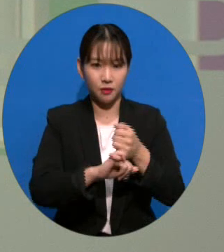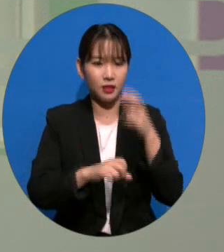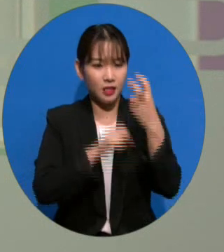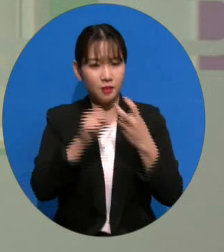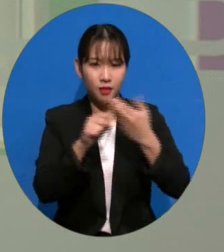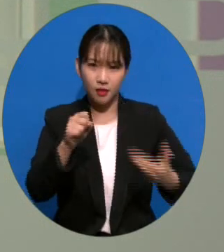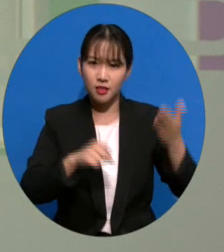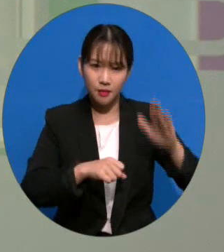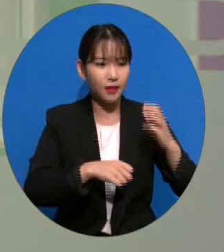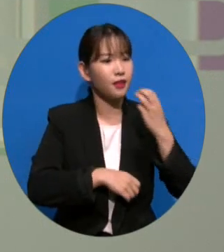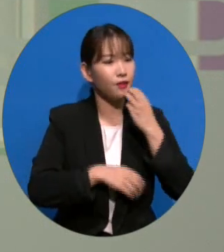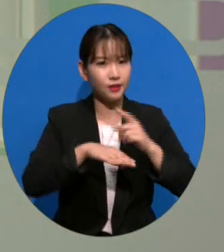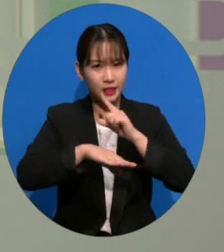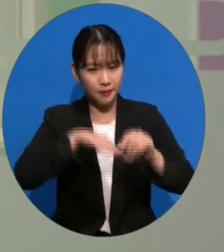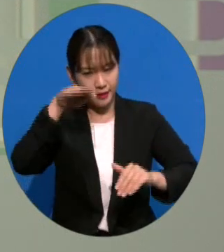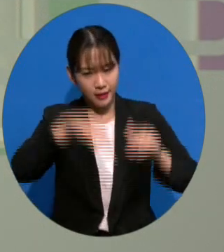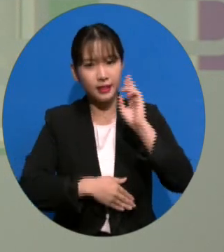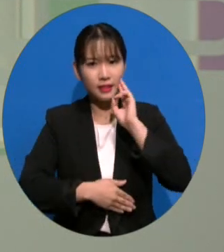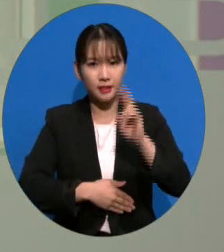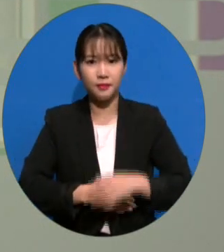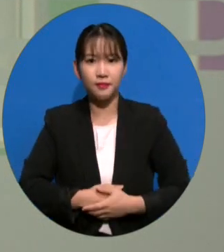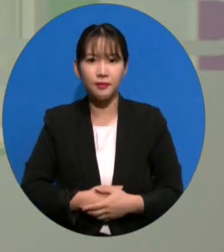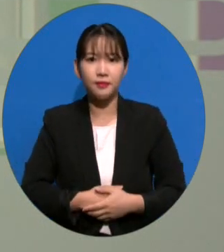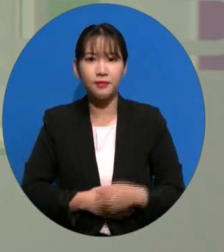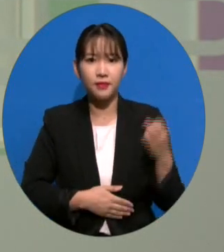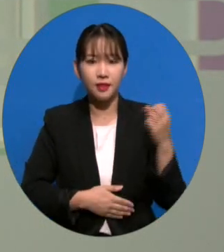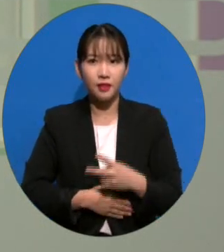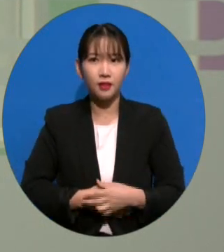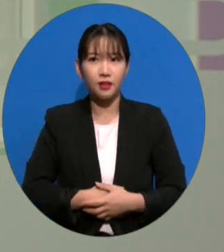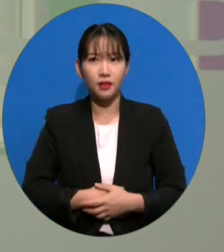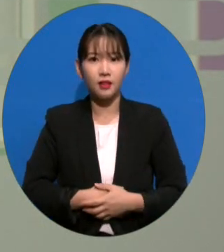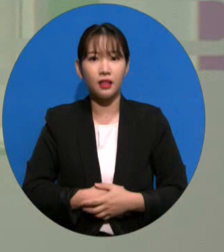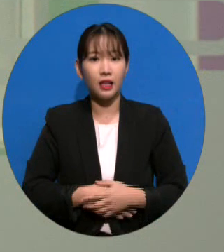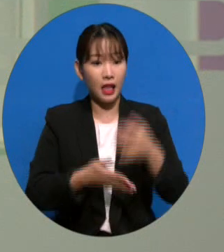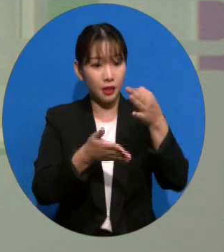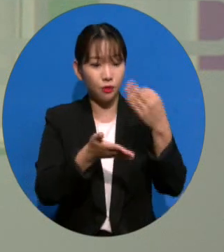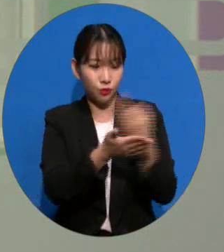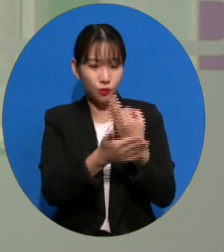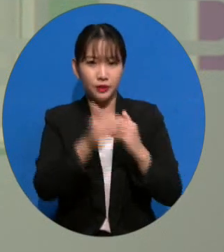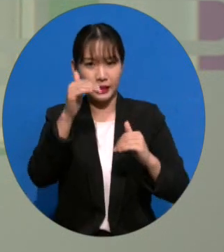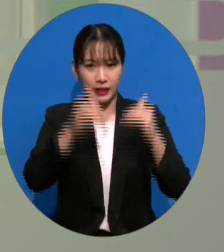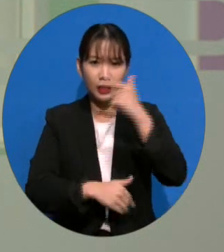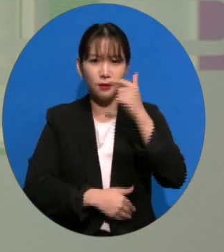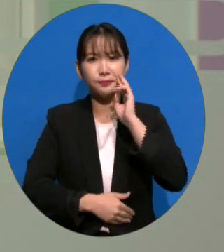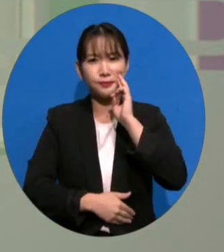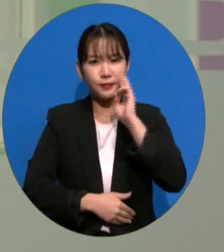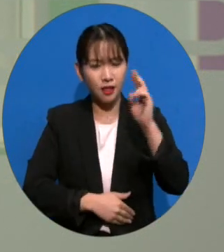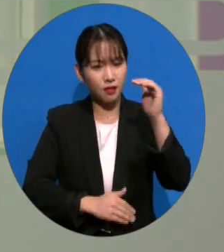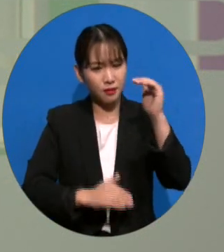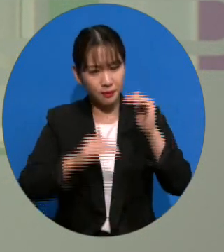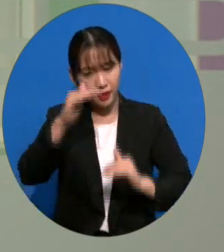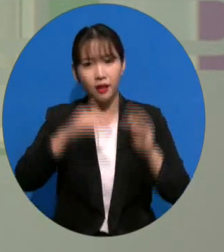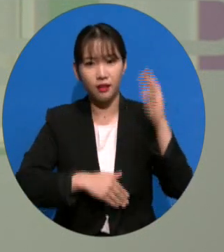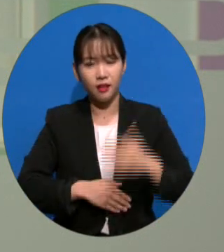지났지만 서울과 지방의 양극화가 심해졌고요. 또 자산소득 양극화가 너무나 심하게